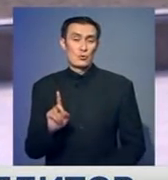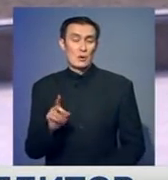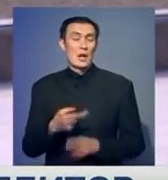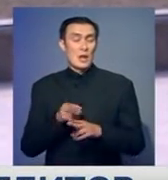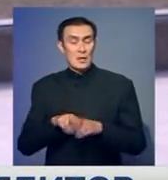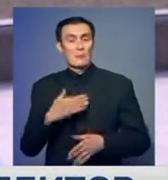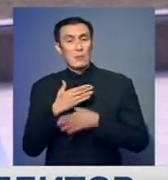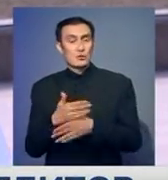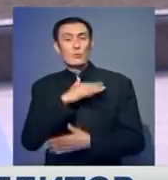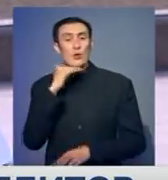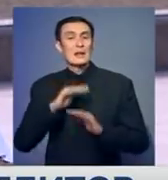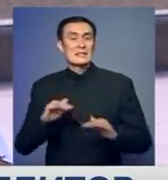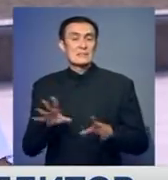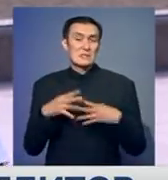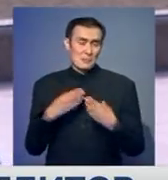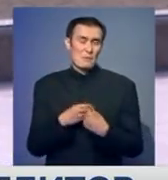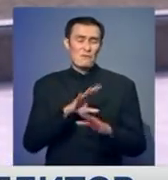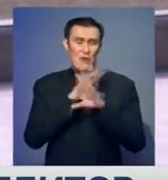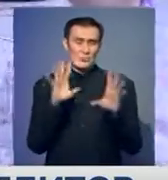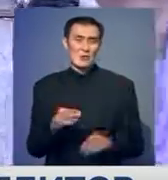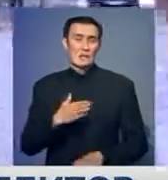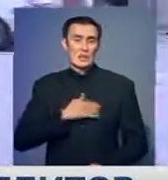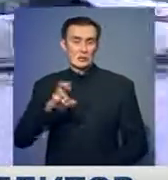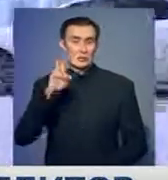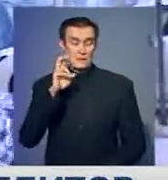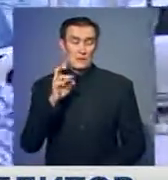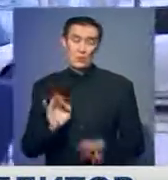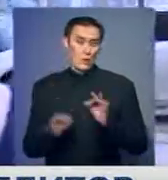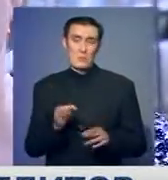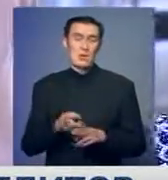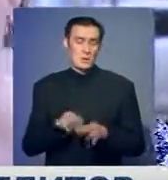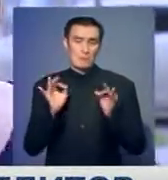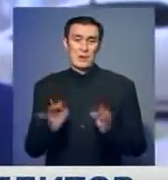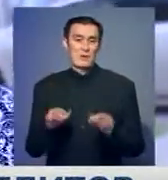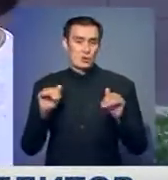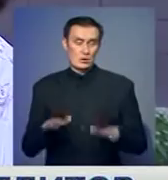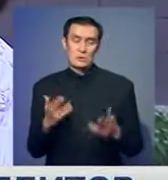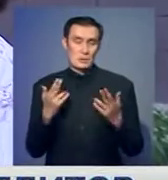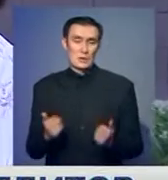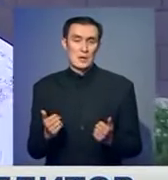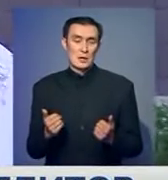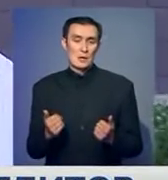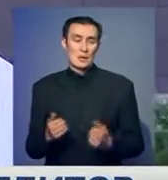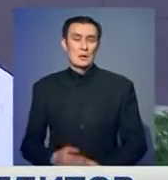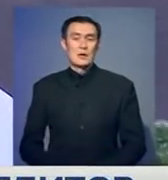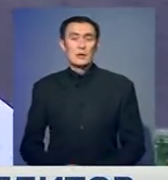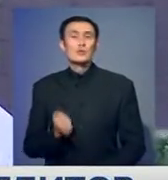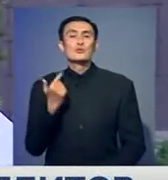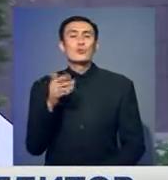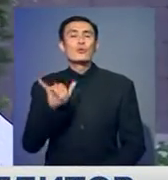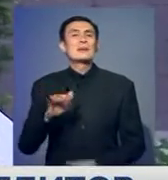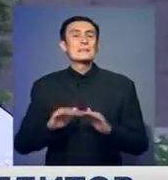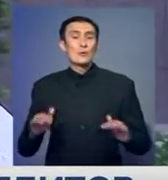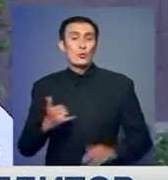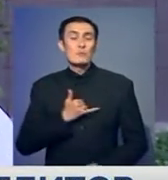это поможет многодетным семьям и вообще нашей стране. Нормально, правильно. Да. Сколько у вас детей? Сколько детей? Уже